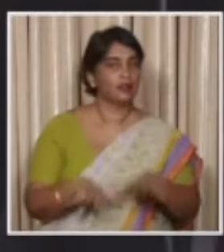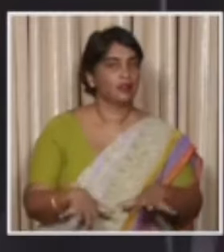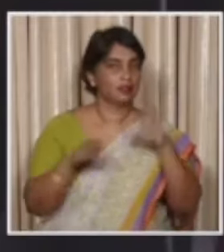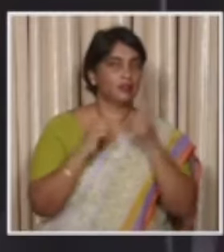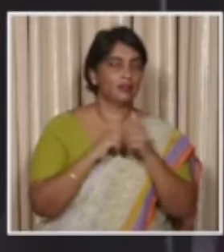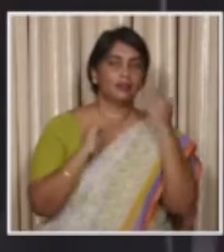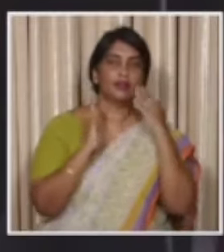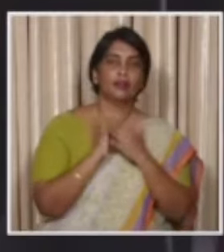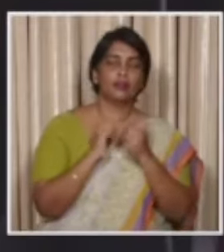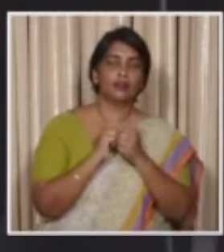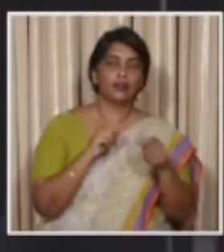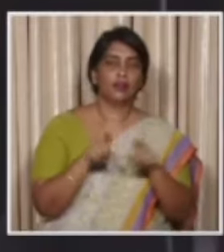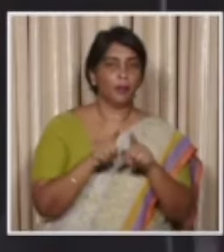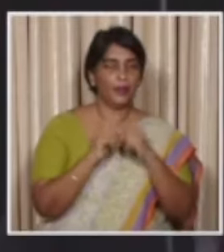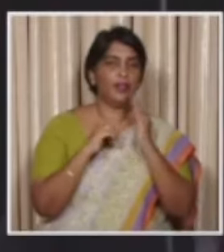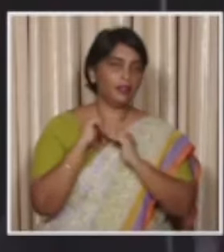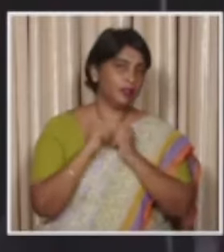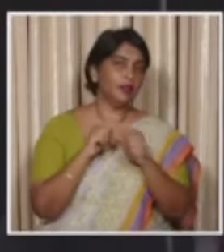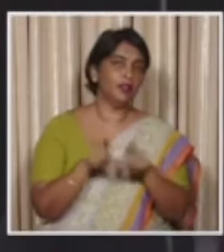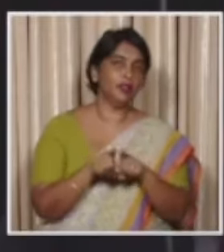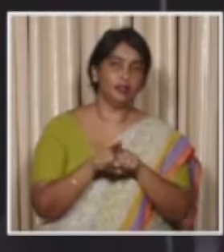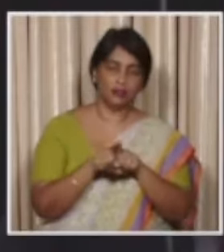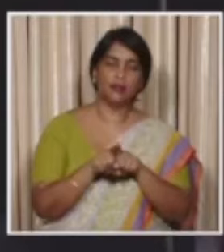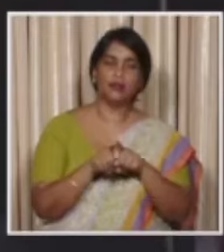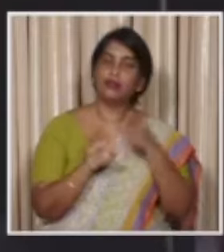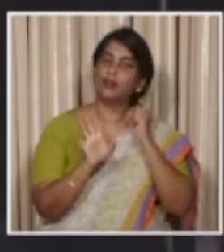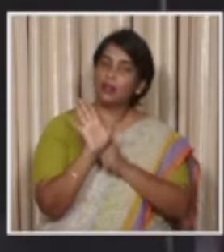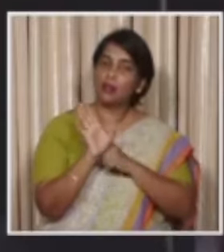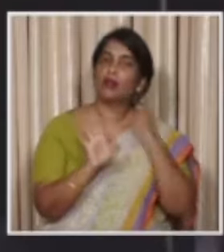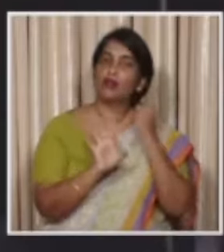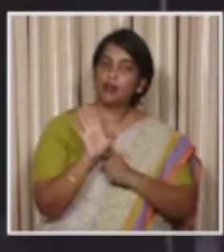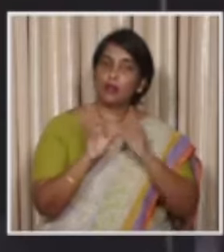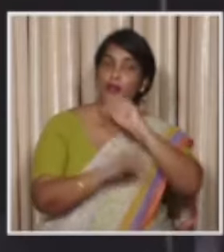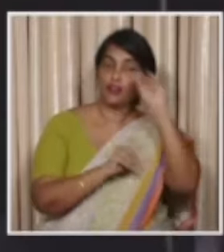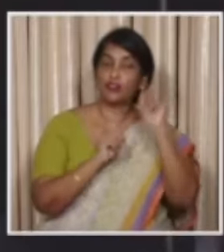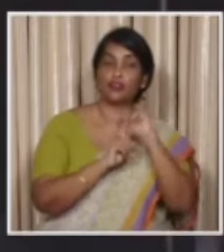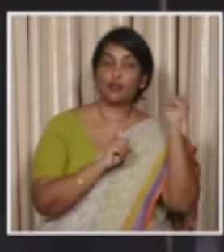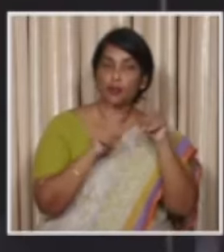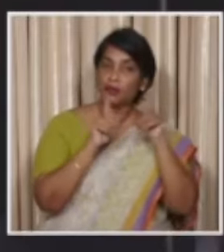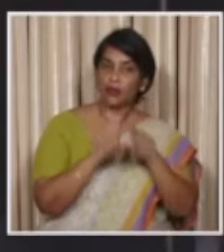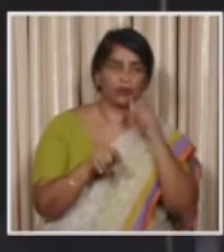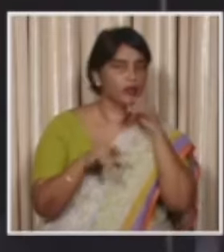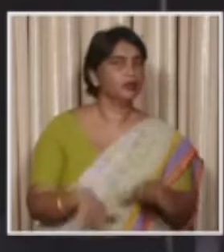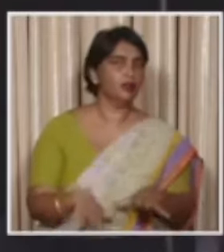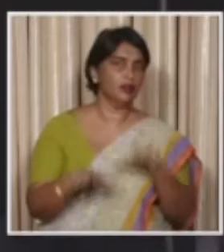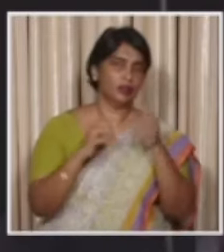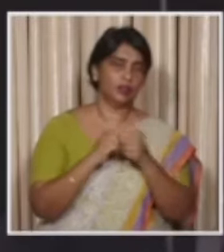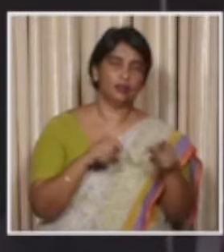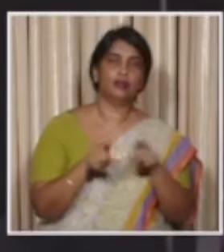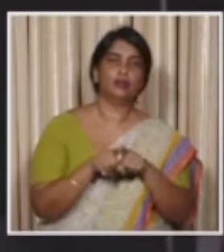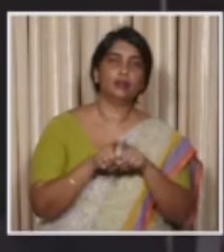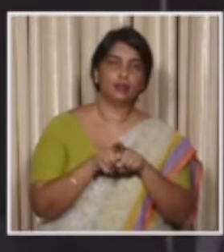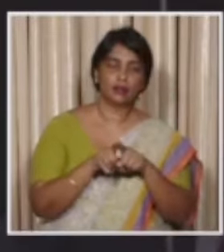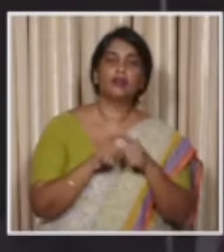සඳහා තව වැඩ 3 ඉතුරුලා තියෙන්නේ. එනිසා හැම අවුරුද්දේම වෙසක් පෝයේට සමගාමීව මේ ගංවතුර එන එක නවත්තන නම් තව